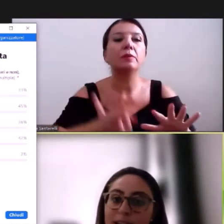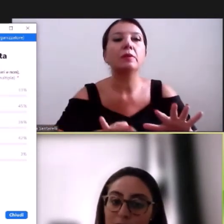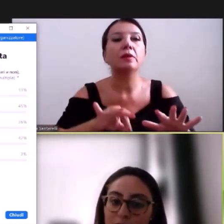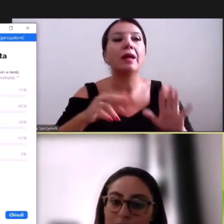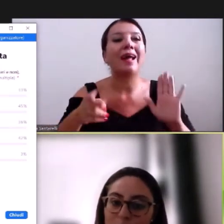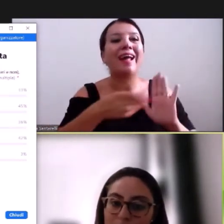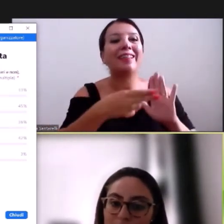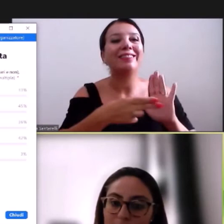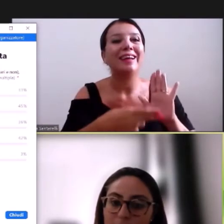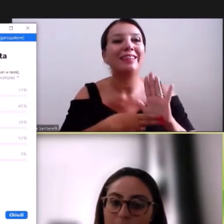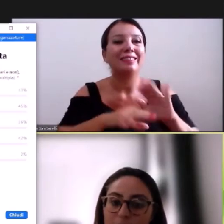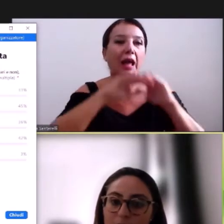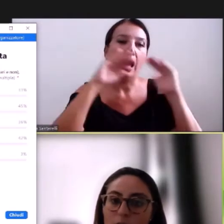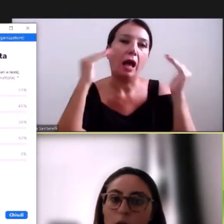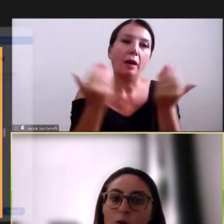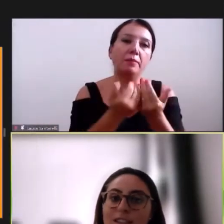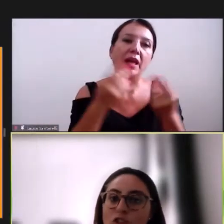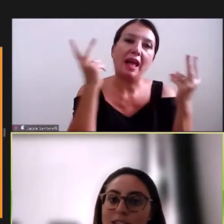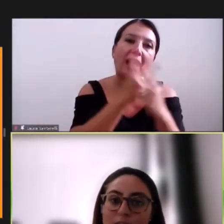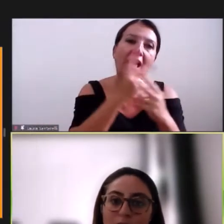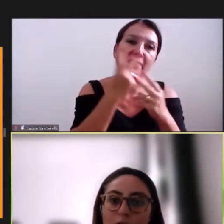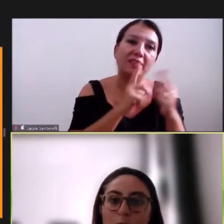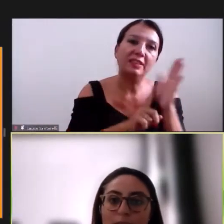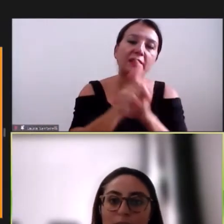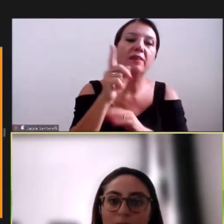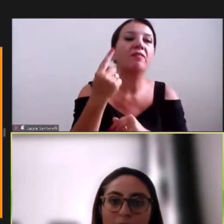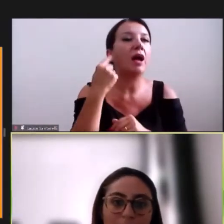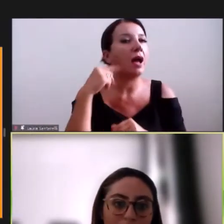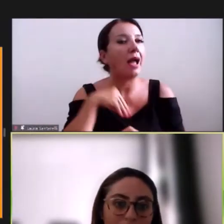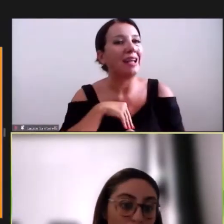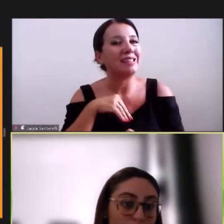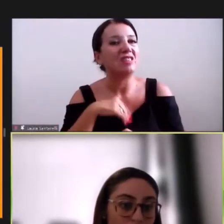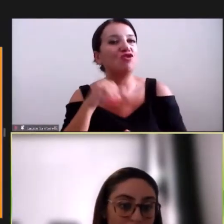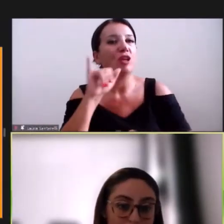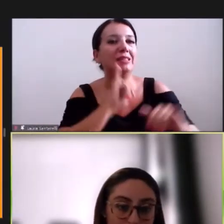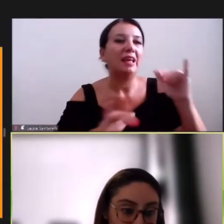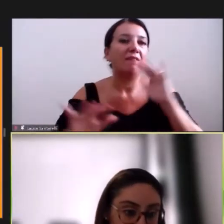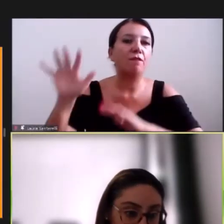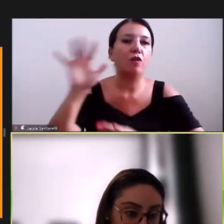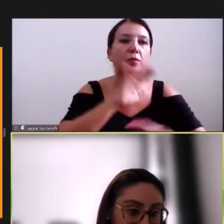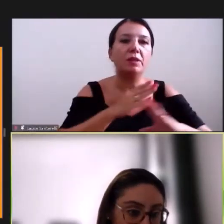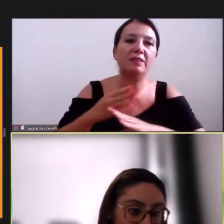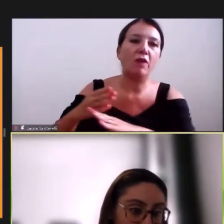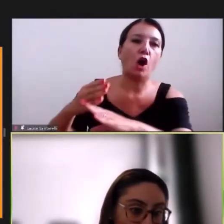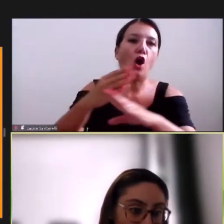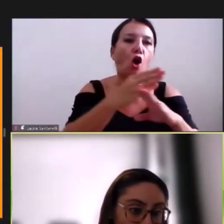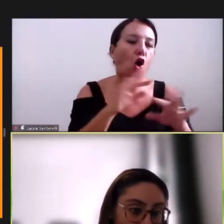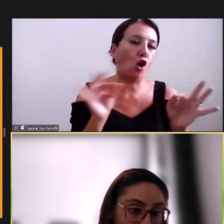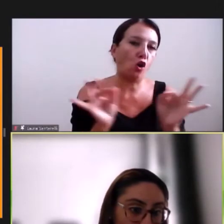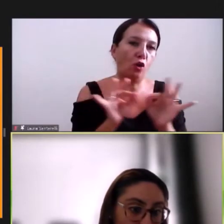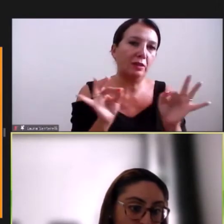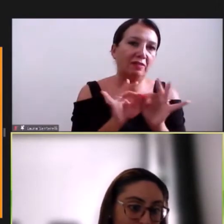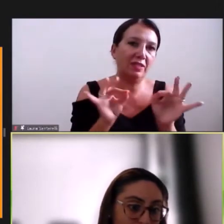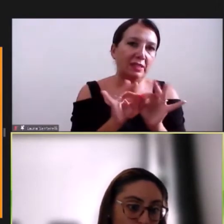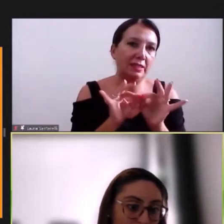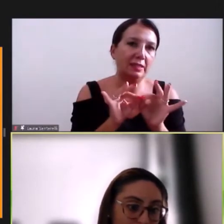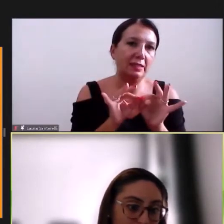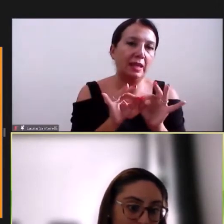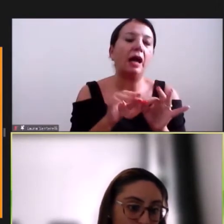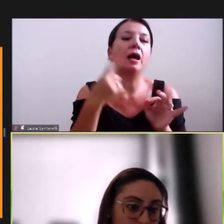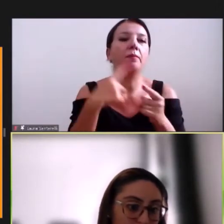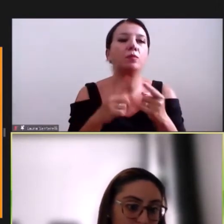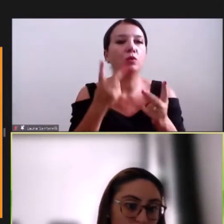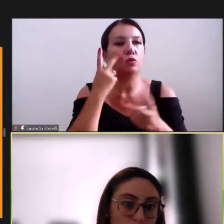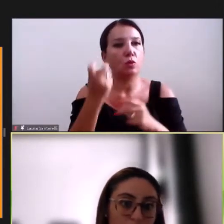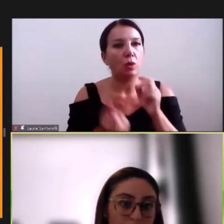ambientali. Quindi effettivamente è un'esigenza informativa condivisa rispetto a quanto appunto emerge